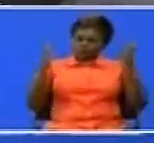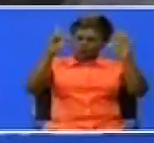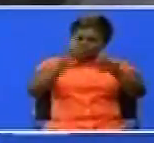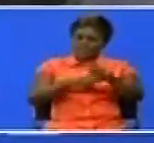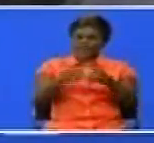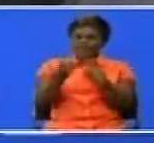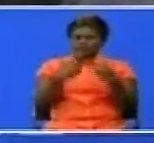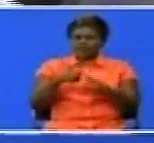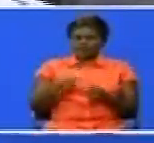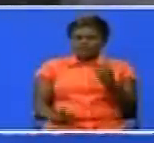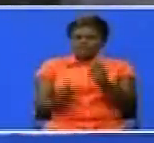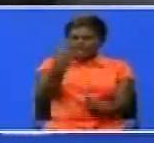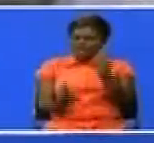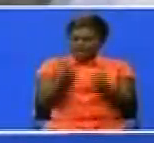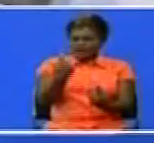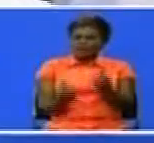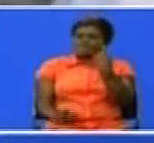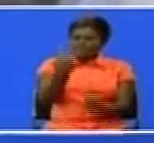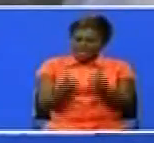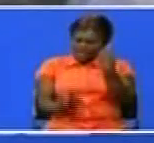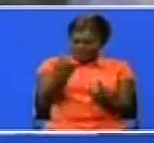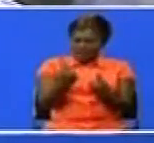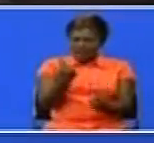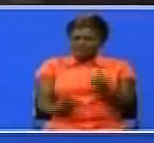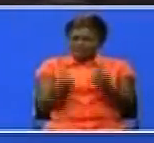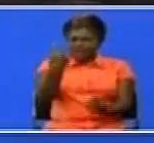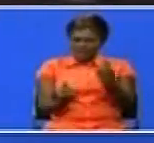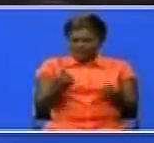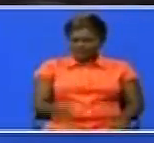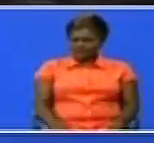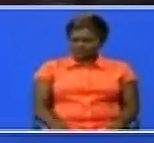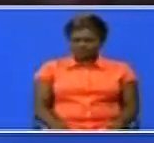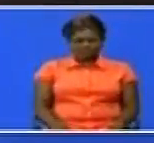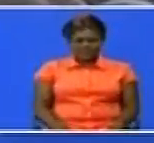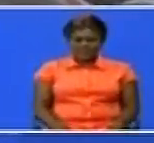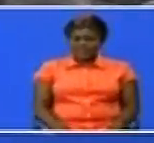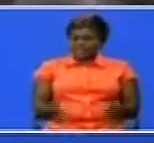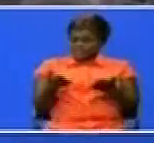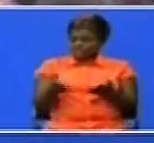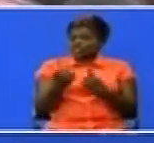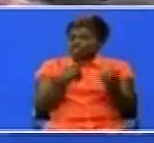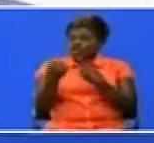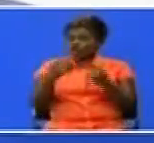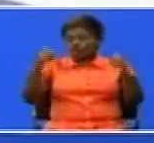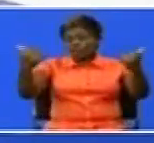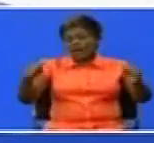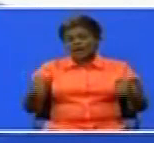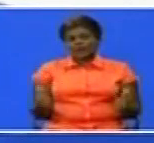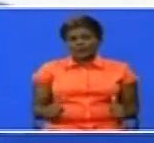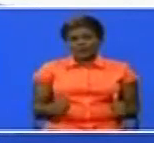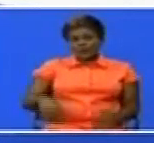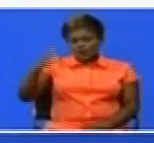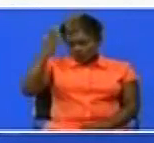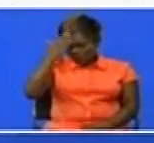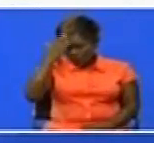yanayosemwa. Fire! Fire! Fire! Jambo ambalo halijawaepuka wengi. Kutojua,